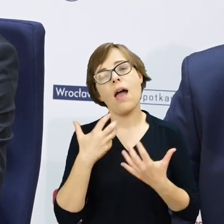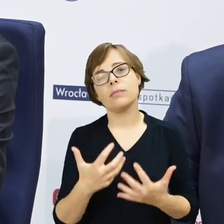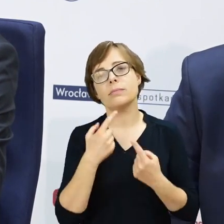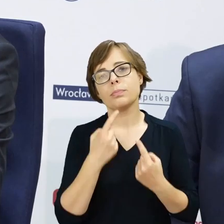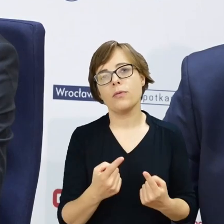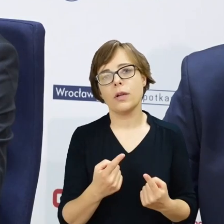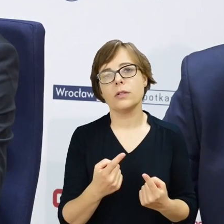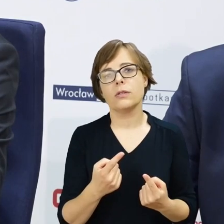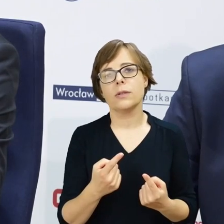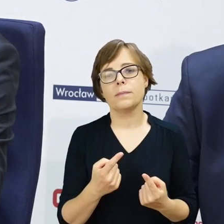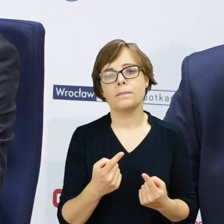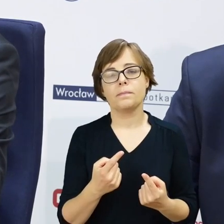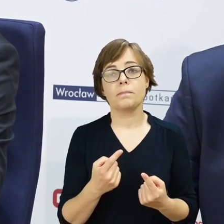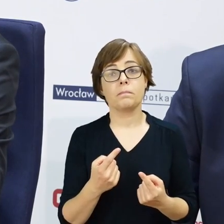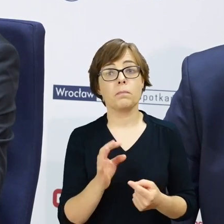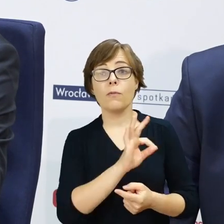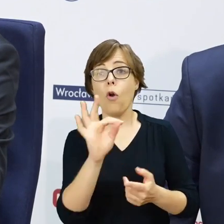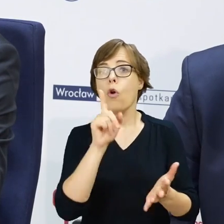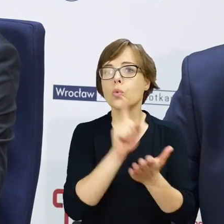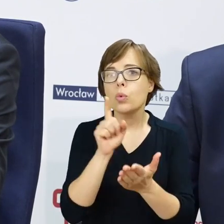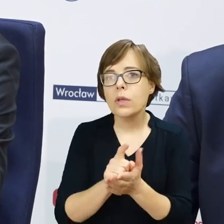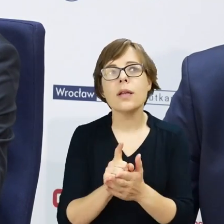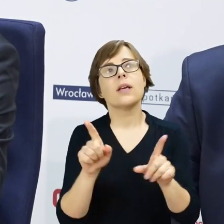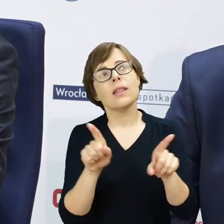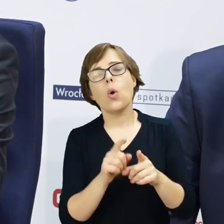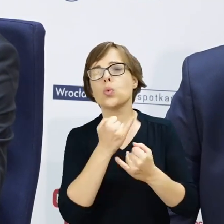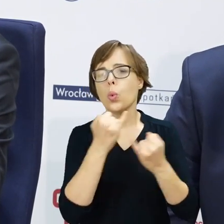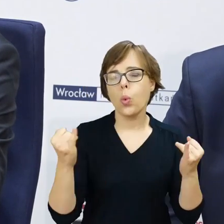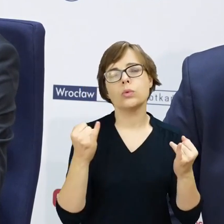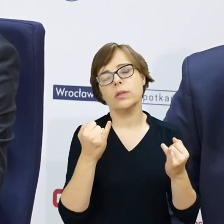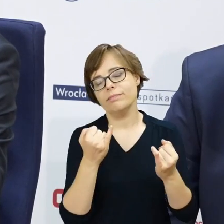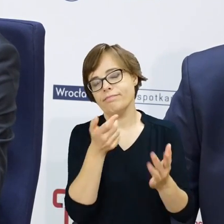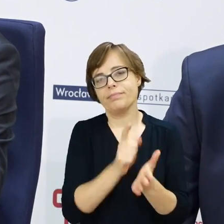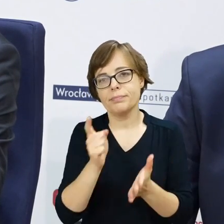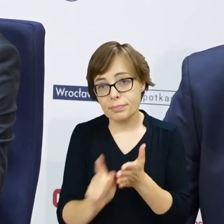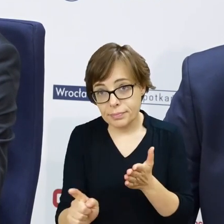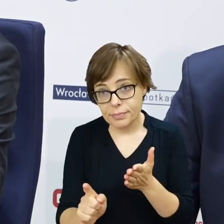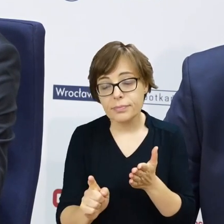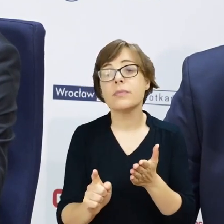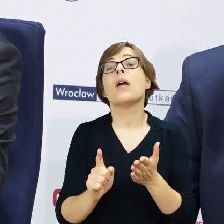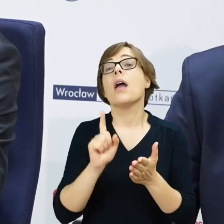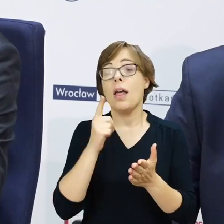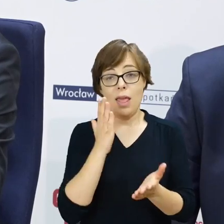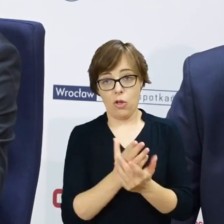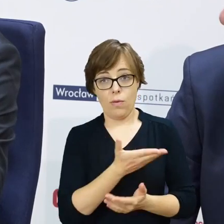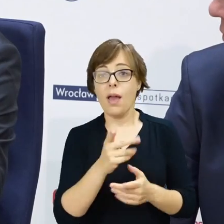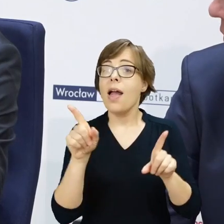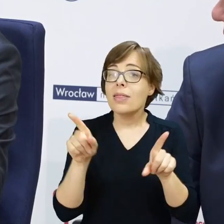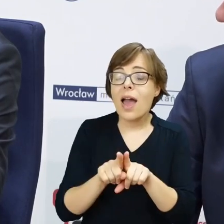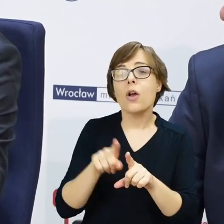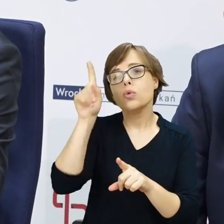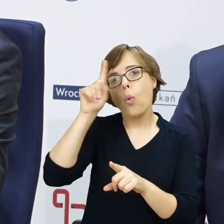te swoje zwycięstwa i porażki i bolączki związane z tą regulacją też niosą ludzie, którzy muszą rozstrzygać o państwa prawach